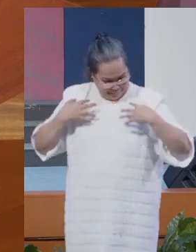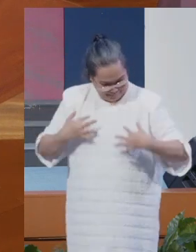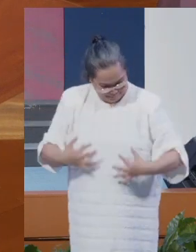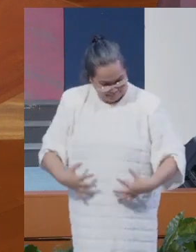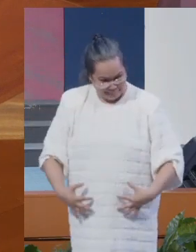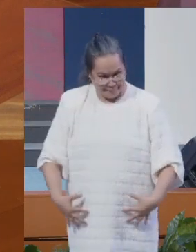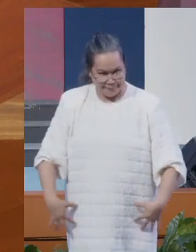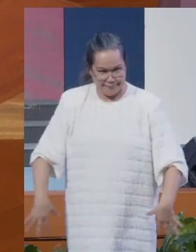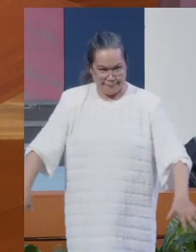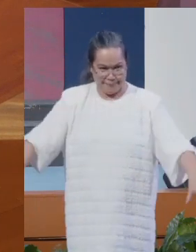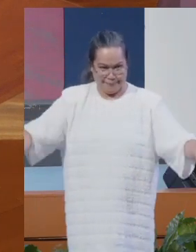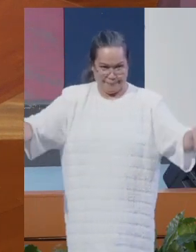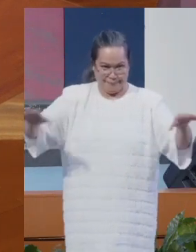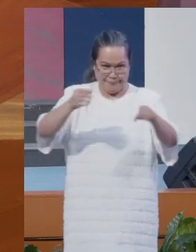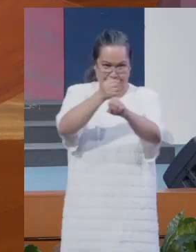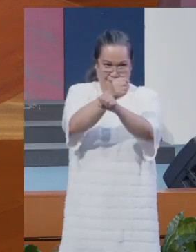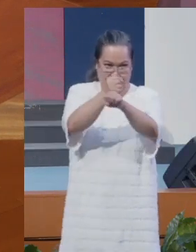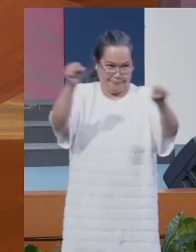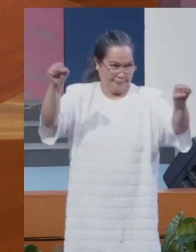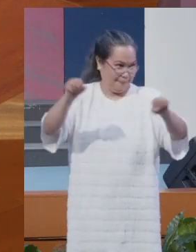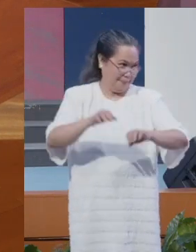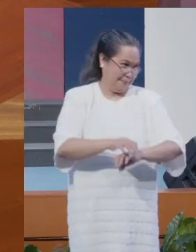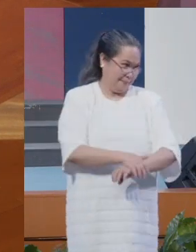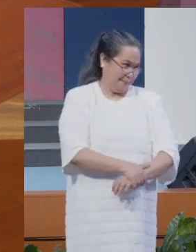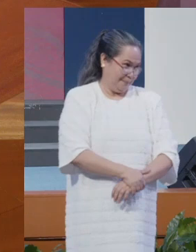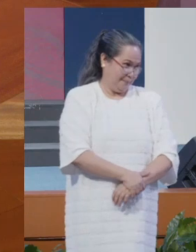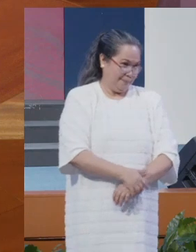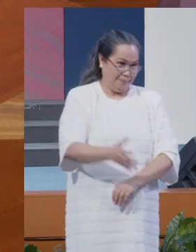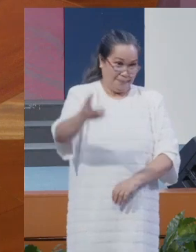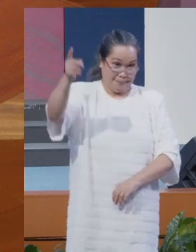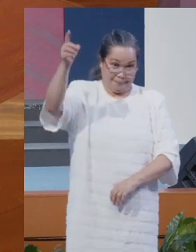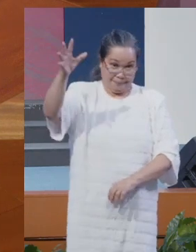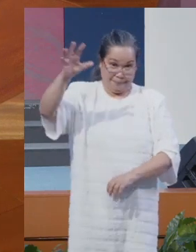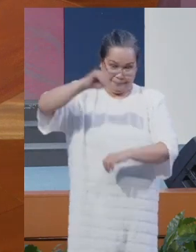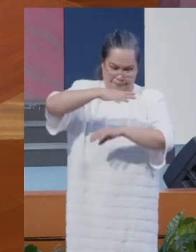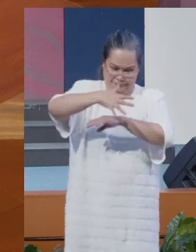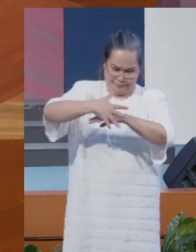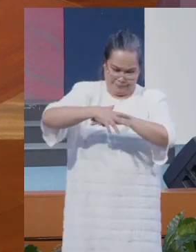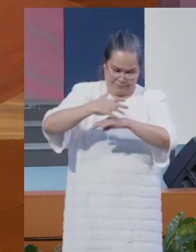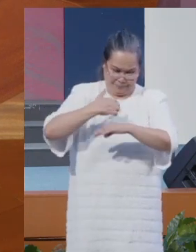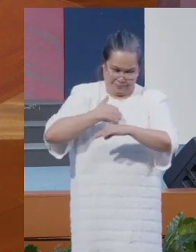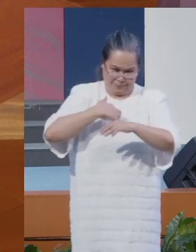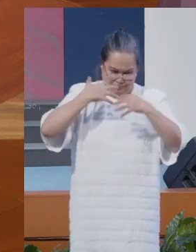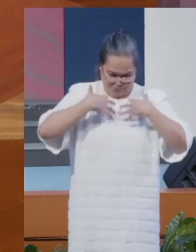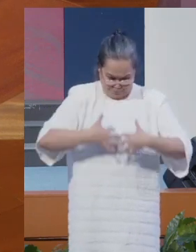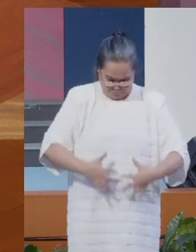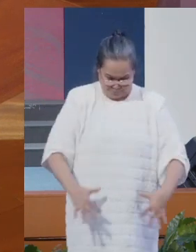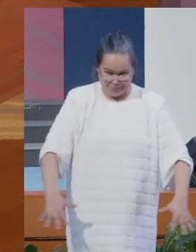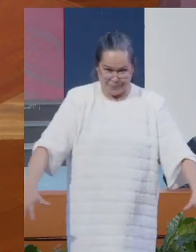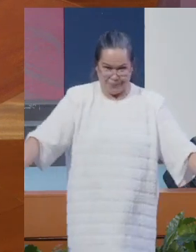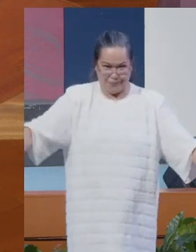with the garments of salvation. He has covered me with a robe of